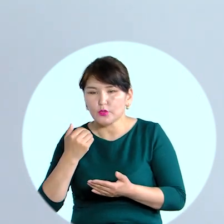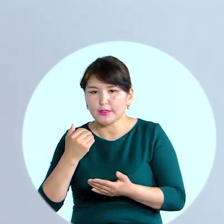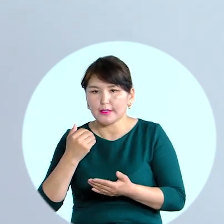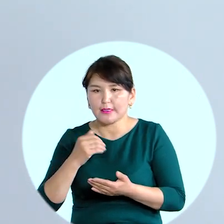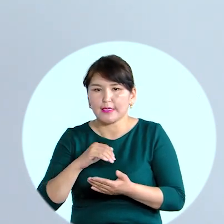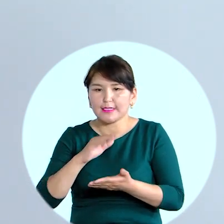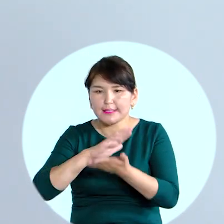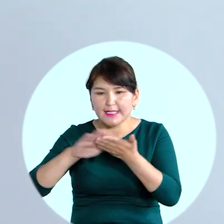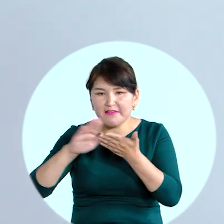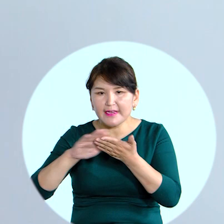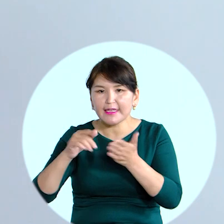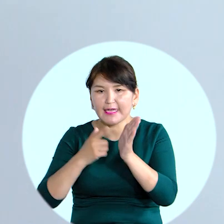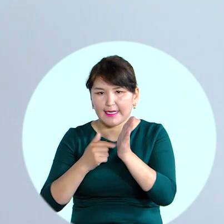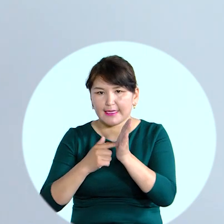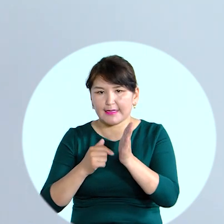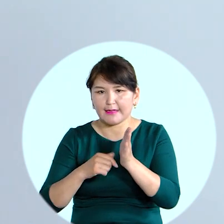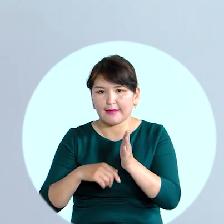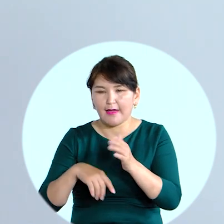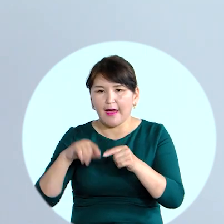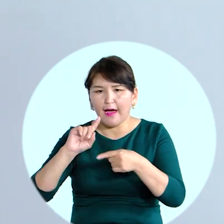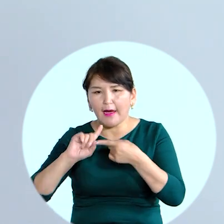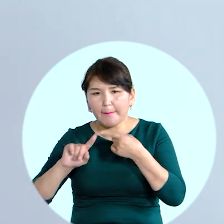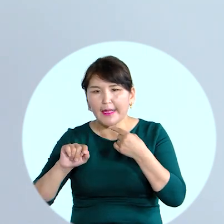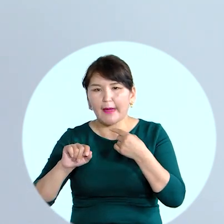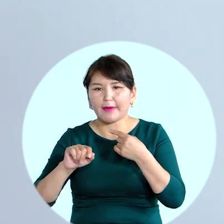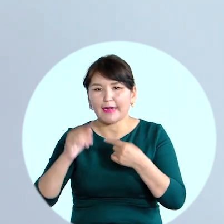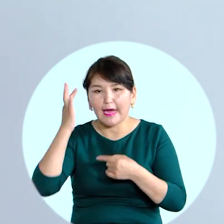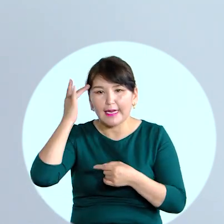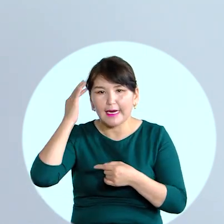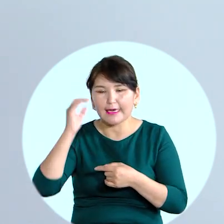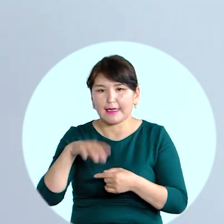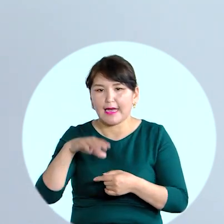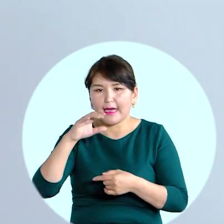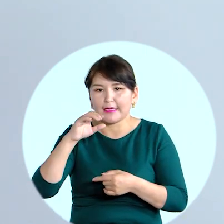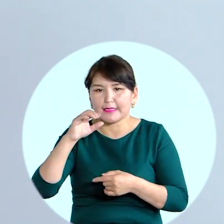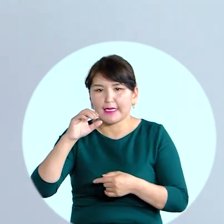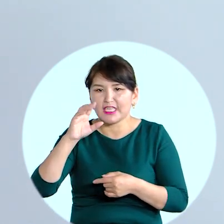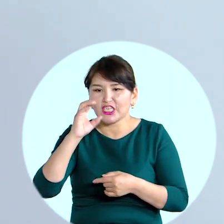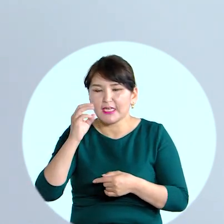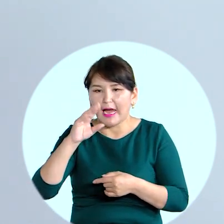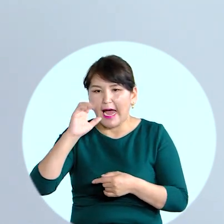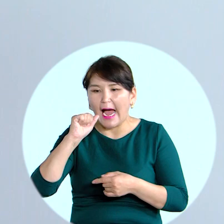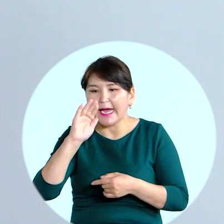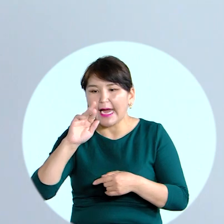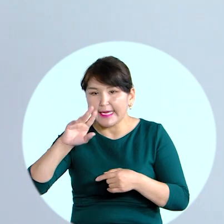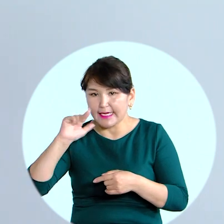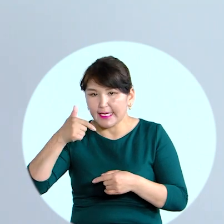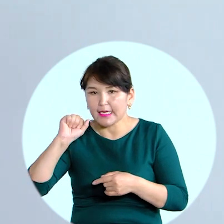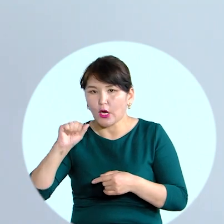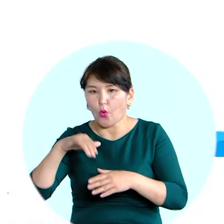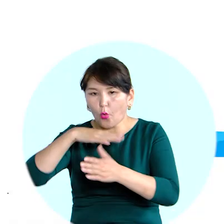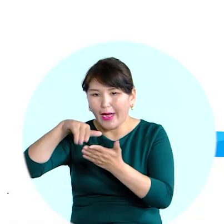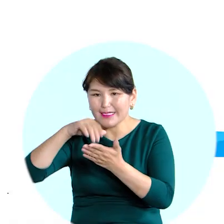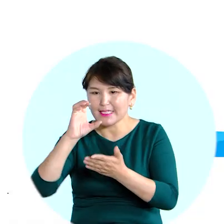бид нар одоо цэвэрлэх хэрэгтэй. Хамгийн энгийн аргаар одоо аяг тавга угаадаг шингэнээр ч юм уу тий.